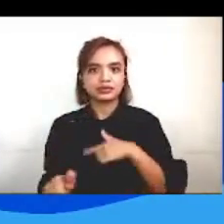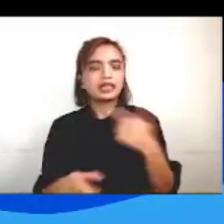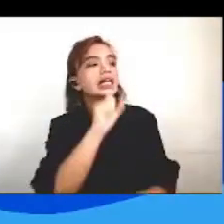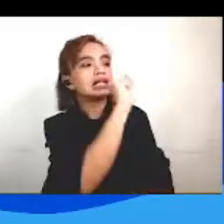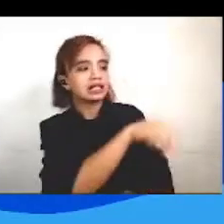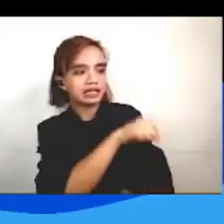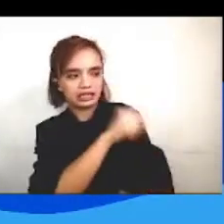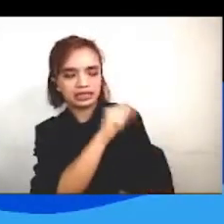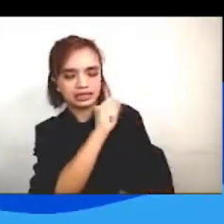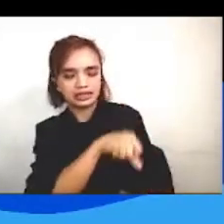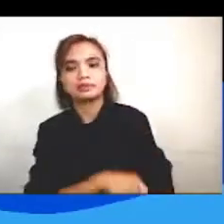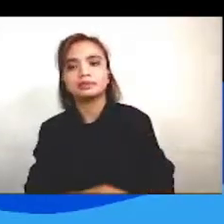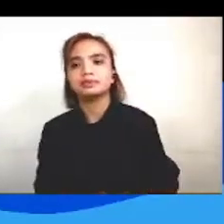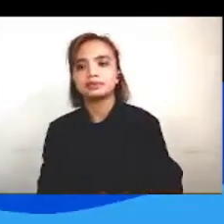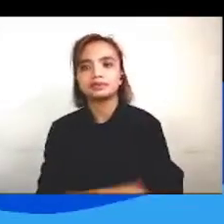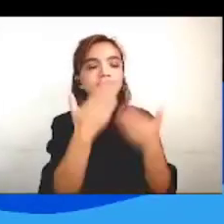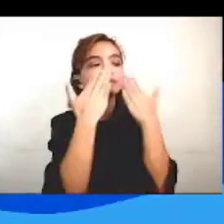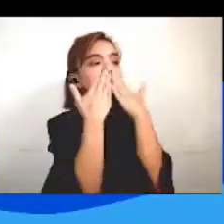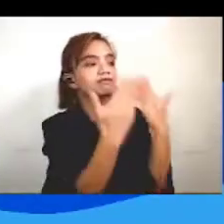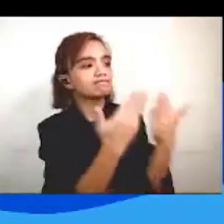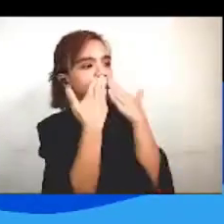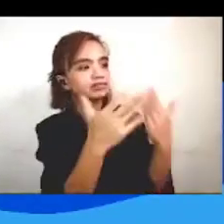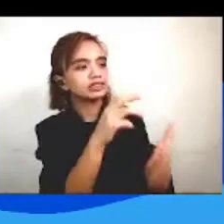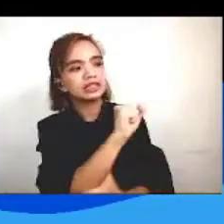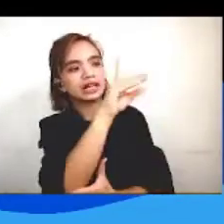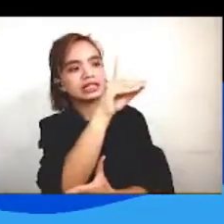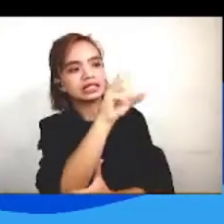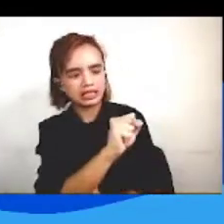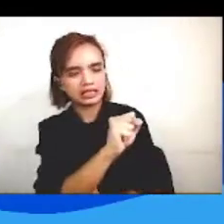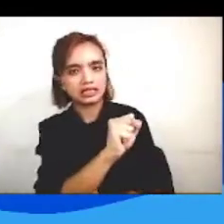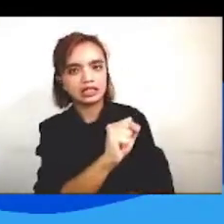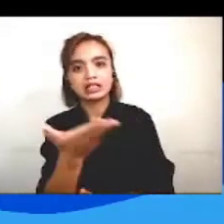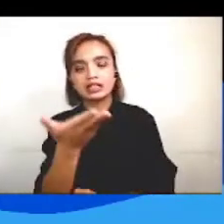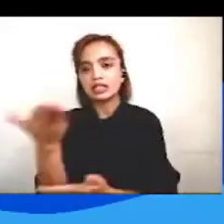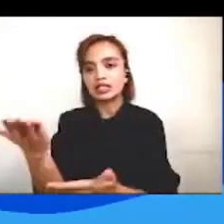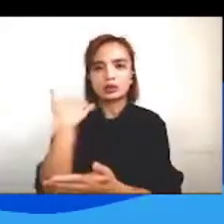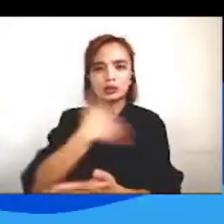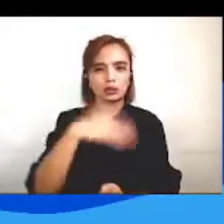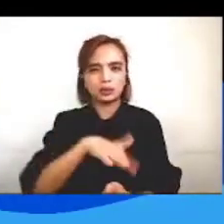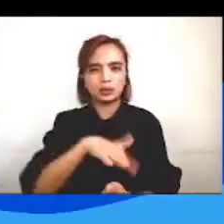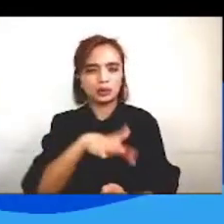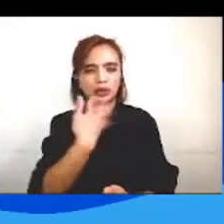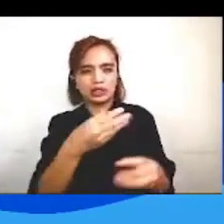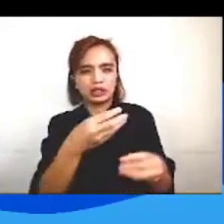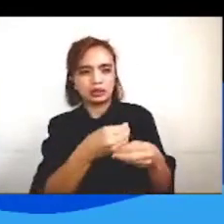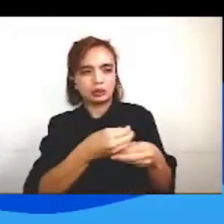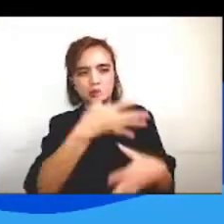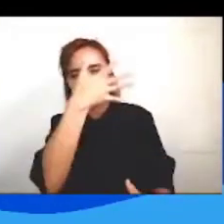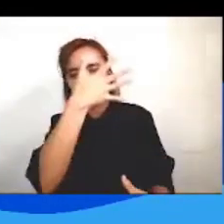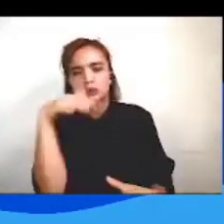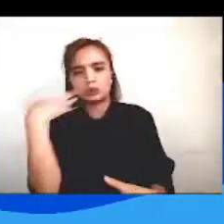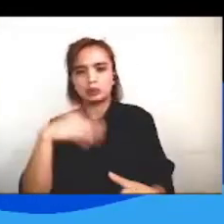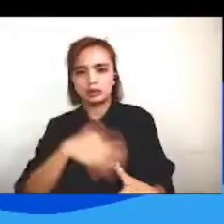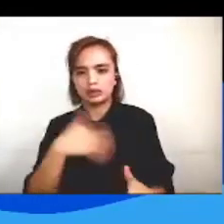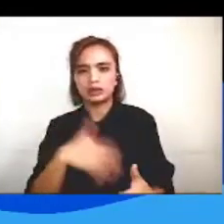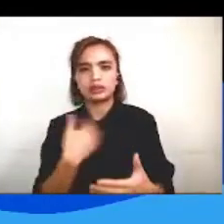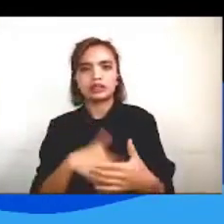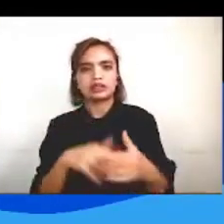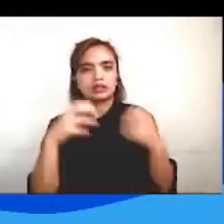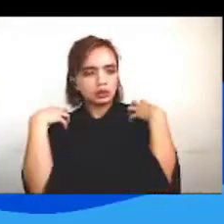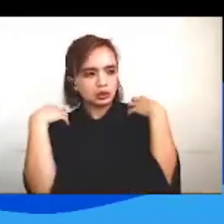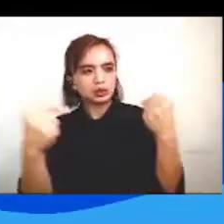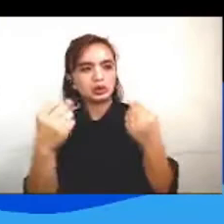po, SDS, sa inyong napaka-komprehensibong, napaka-sakalam na update tungkol sa inyong pagbabalik